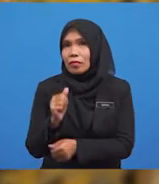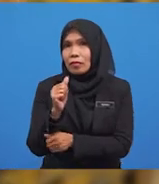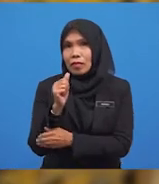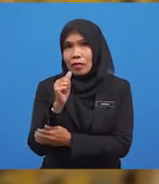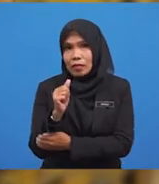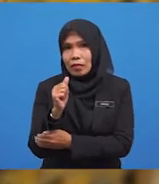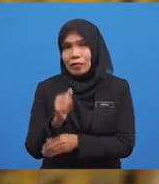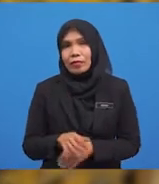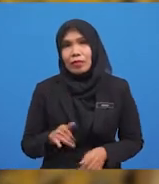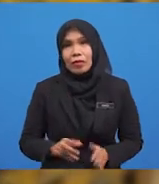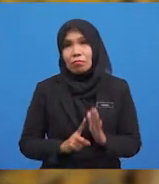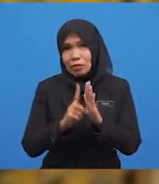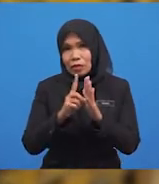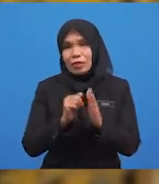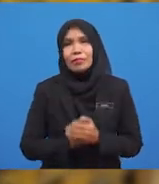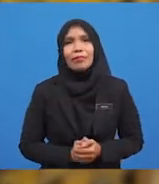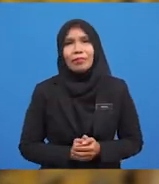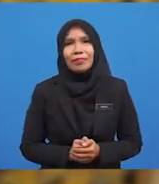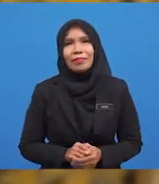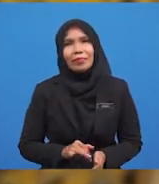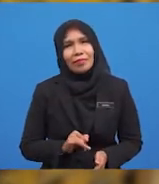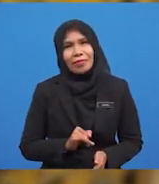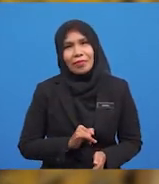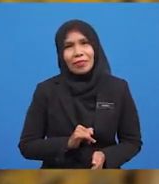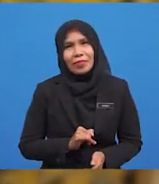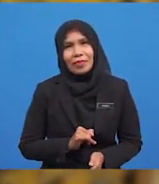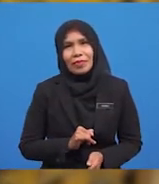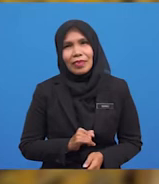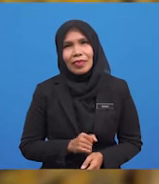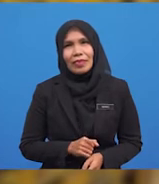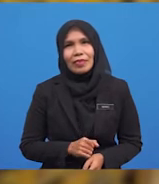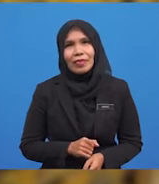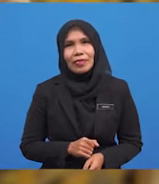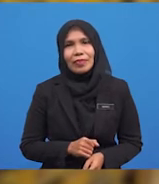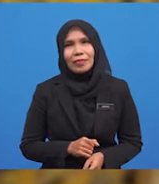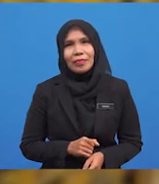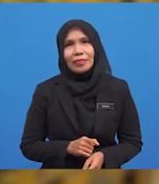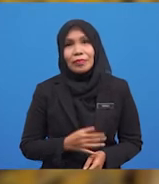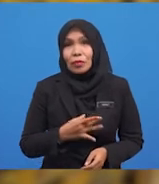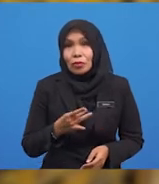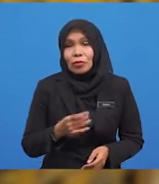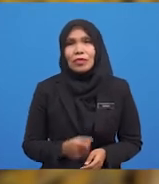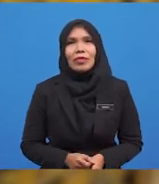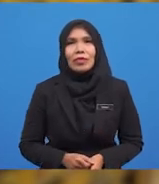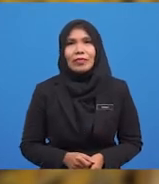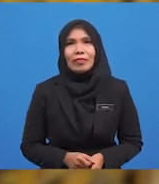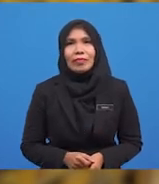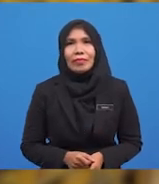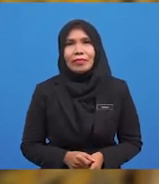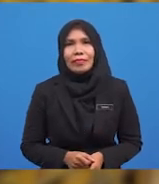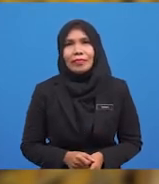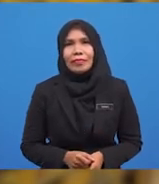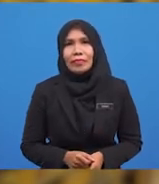Saya teruja dengan perkongsian ilmu daripada Cikgu Fairuz. Bertuah murid-murid saya hari ini